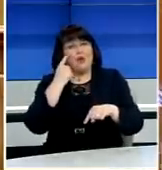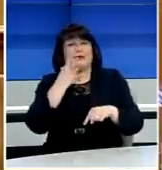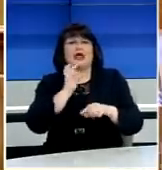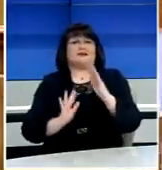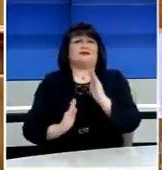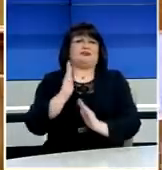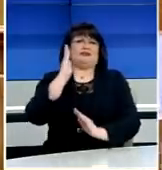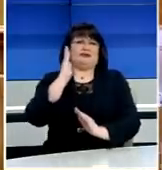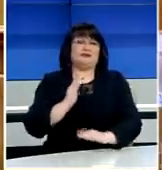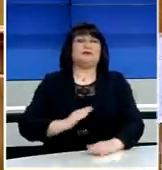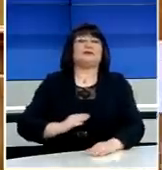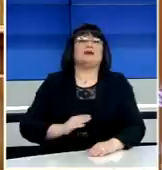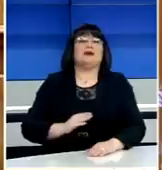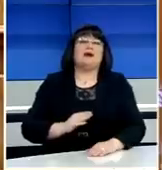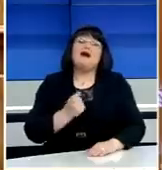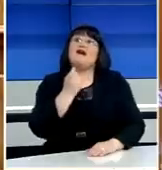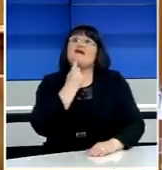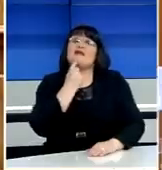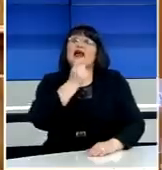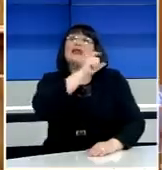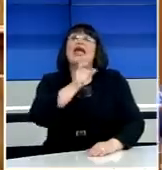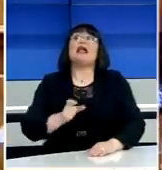το τέλος, η Φιλανδία και η Ιταλία.